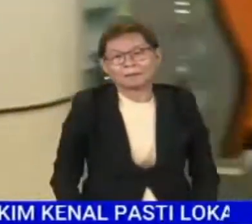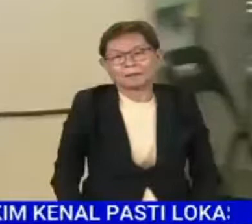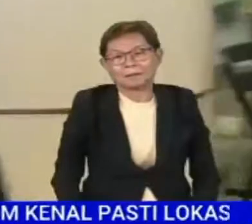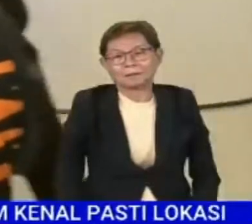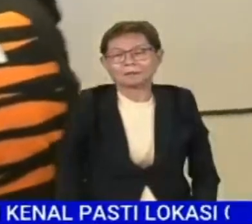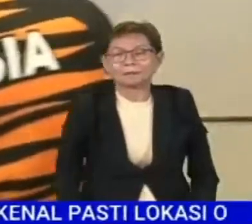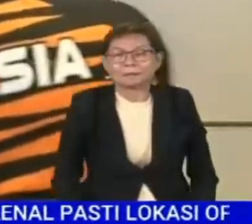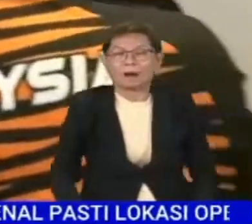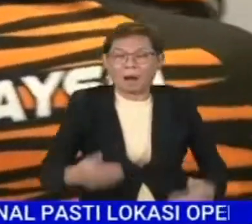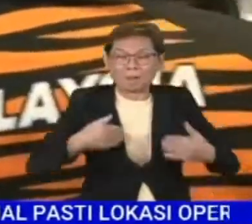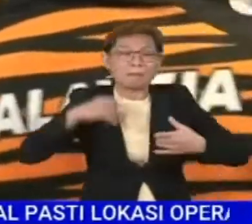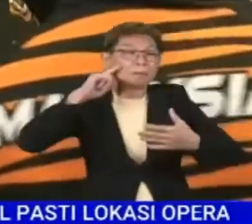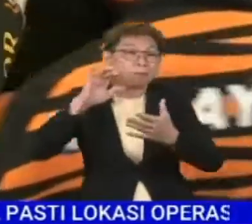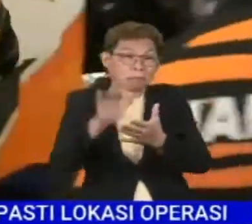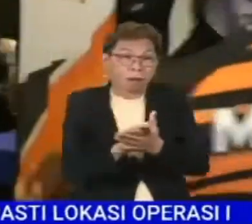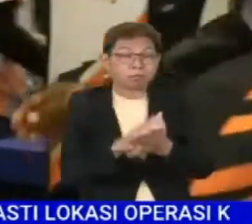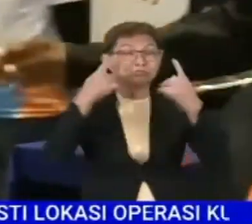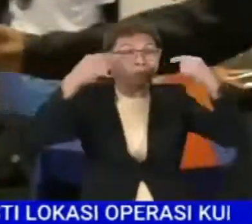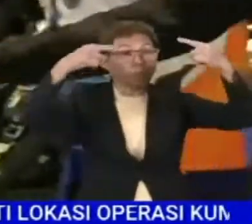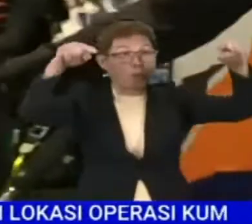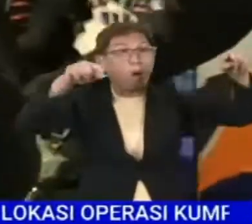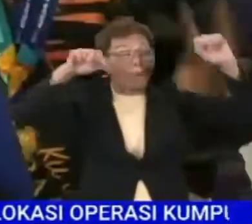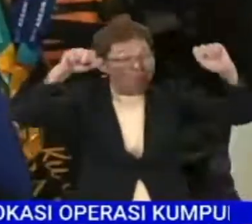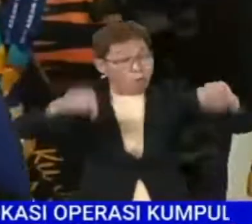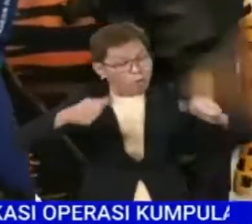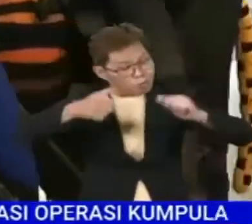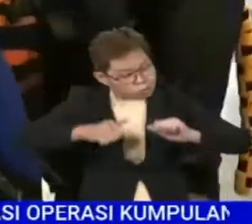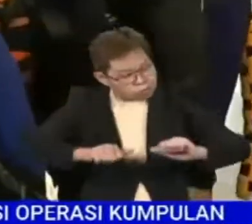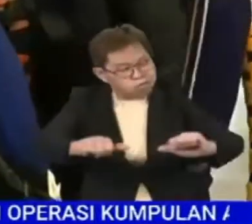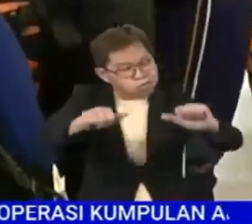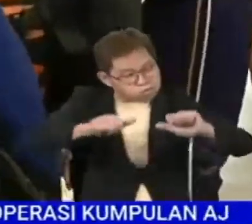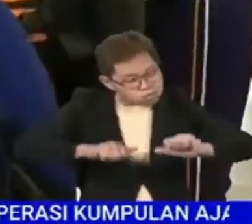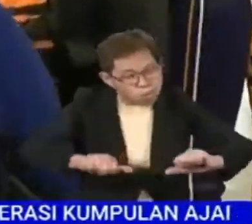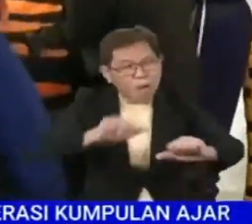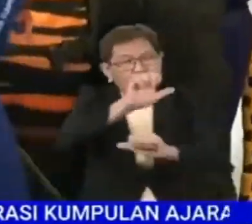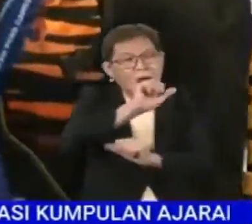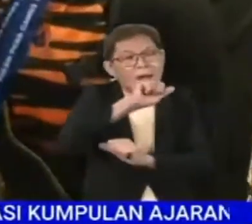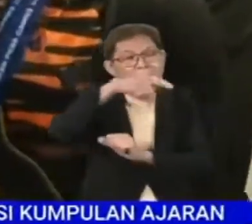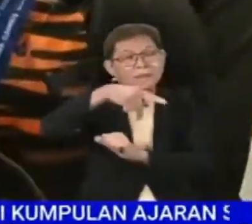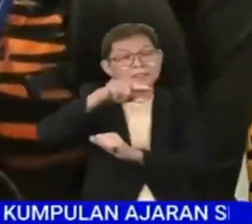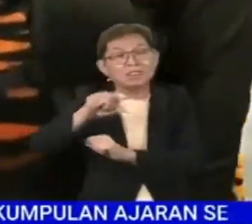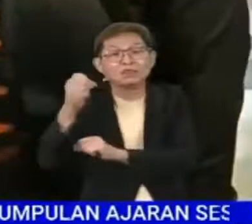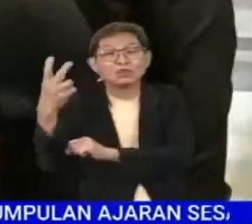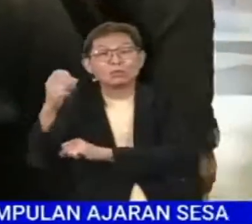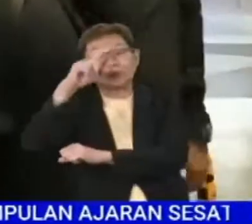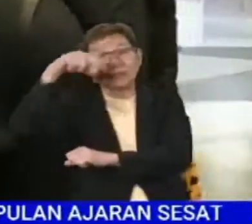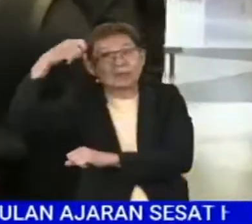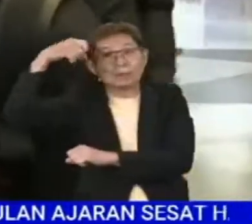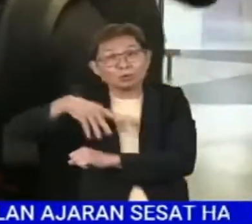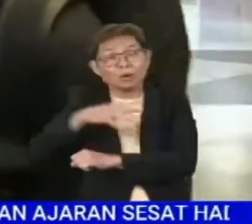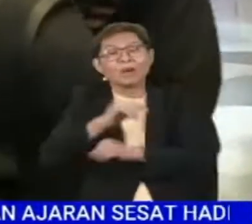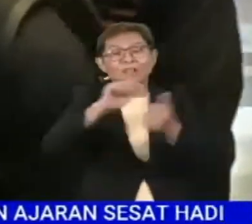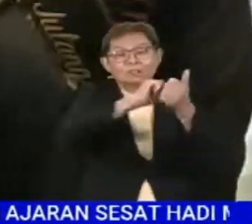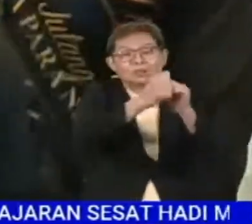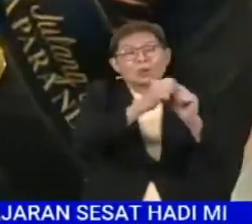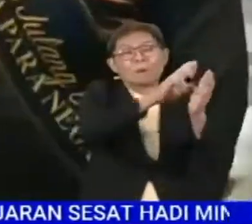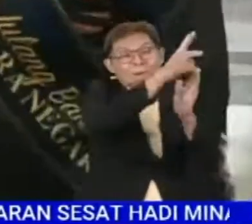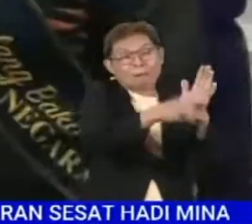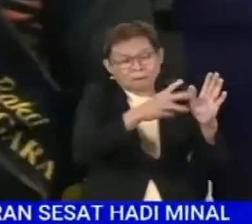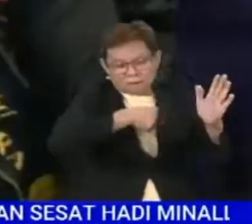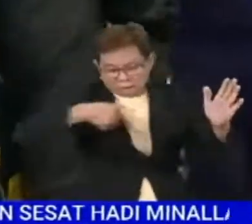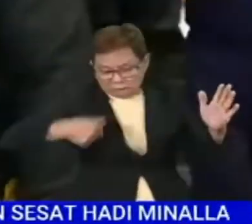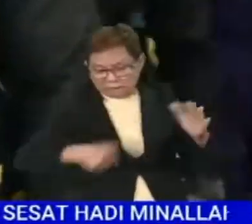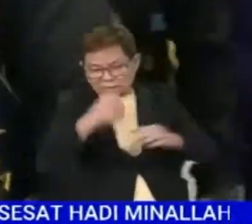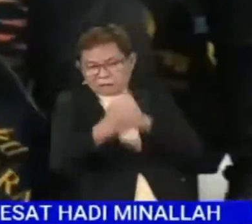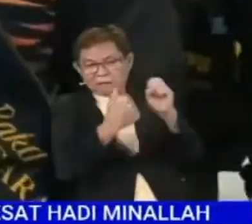Hai Beliau juga turut yakin momentum Cemerlang ini mampu diteruskan pada Thomas Yi ke-12 di kemboja dan sukan para Asia di Cina